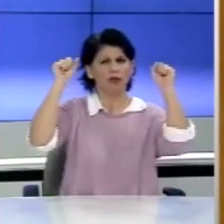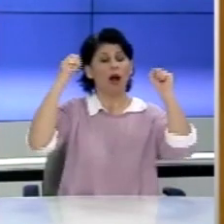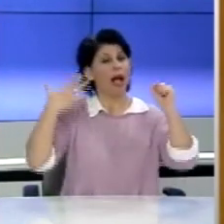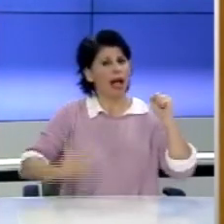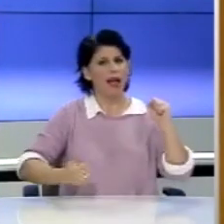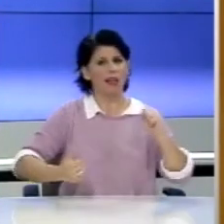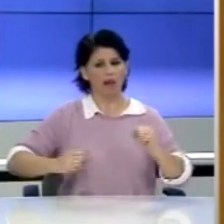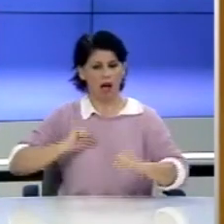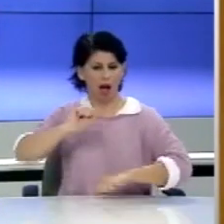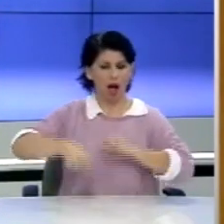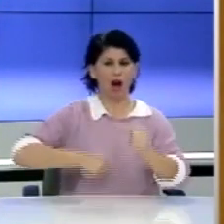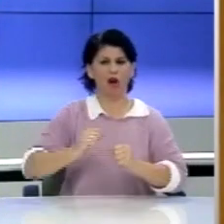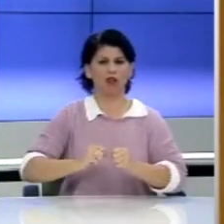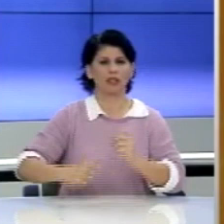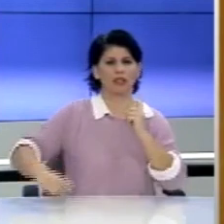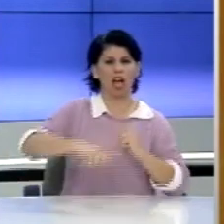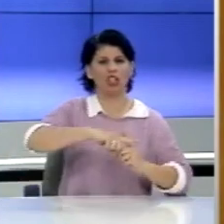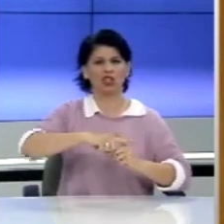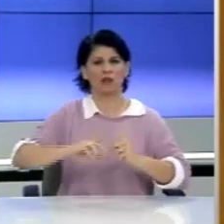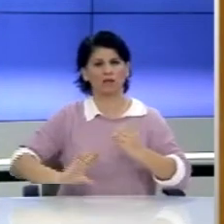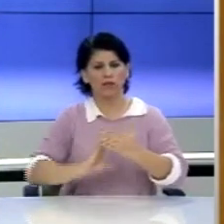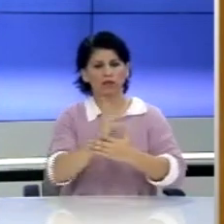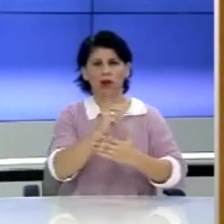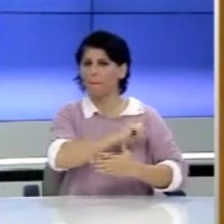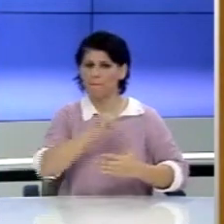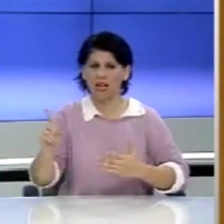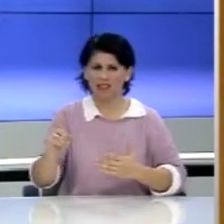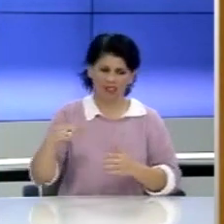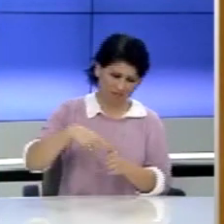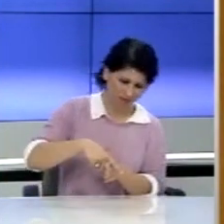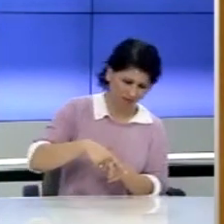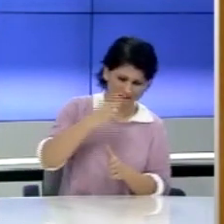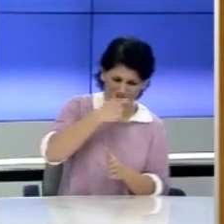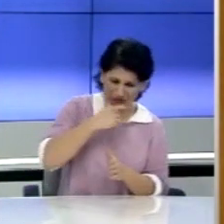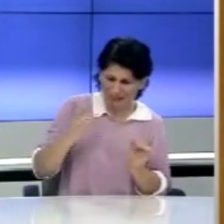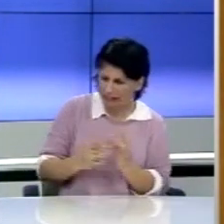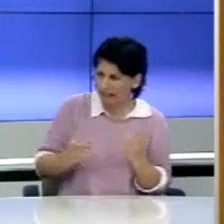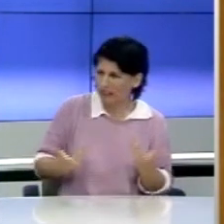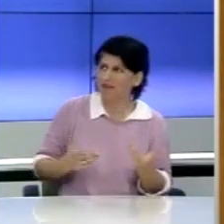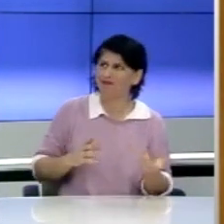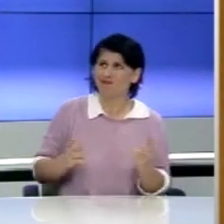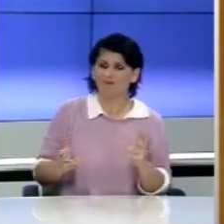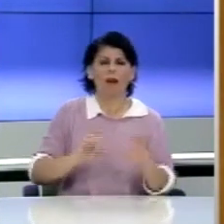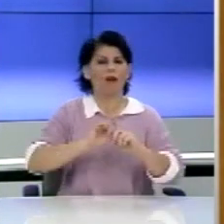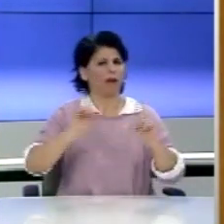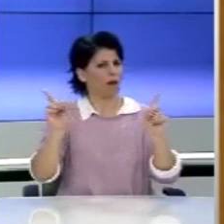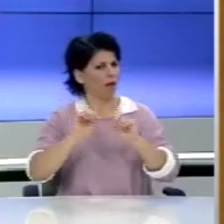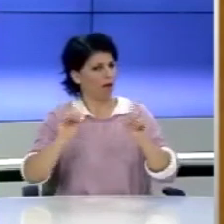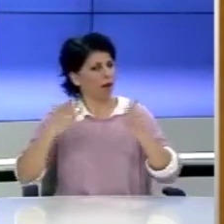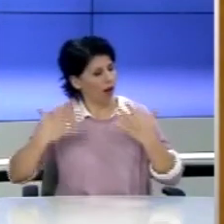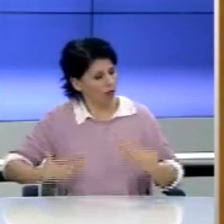αγωνιστική αισιοδοξία, για να μην περάσει η ιτοπάθεια, η μυρολατρεία, να δυναμώσει συνολικά